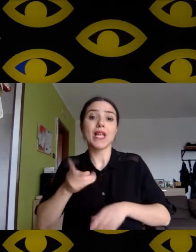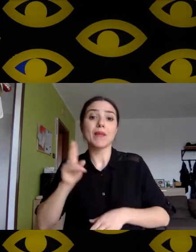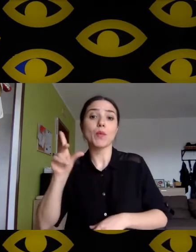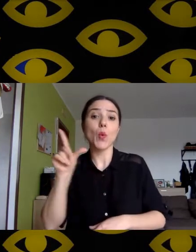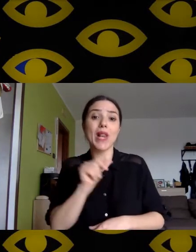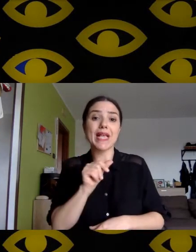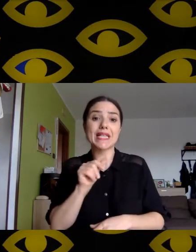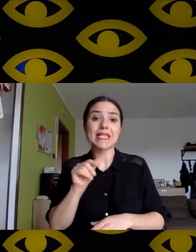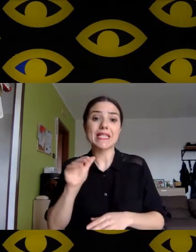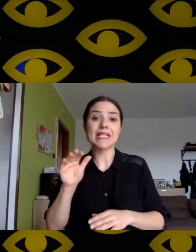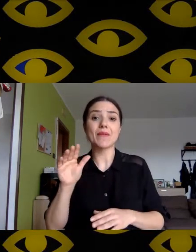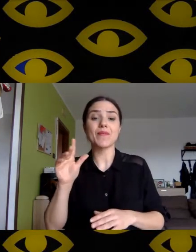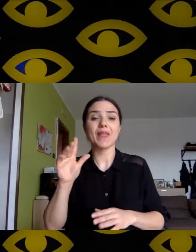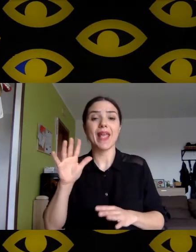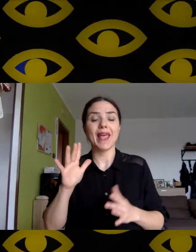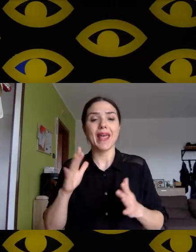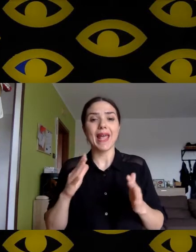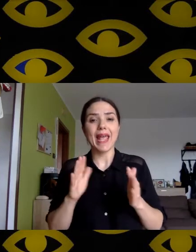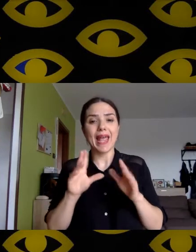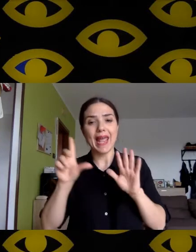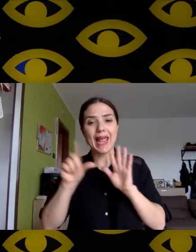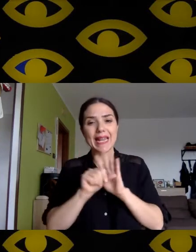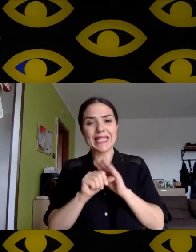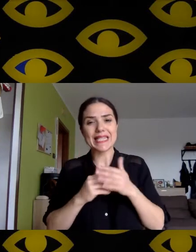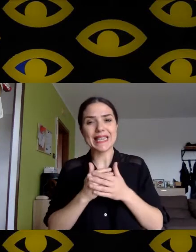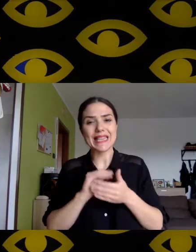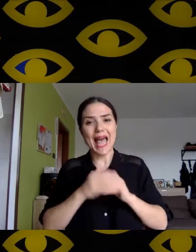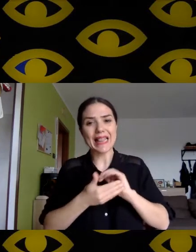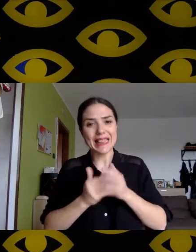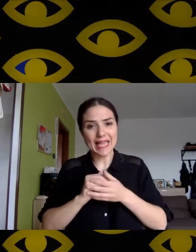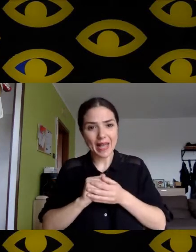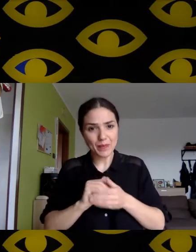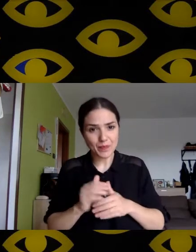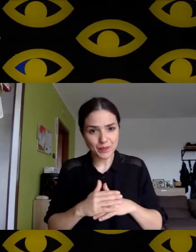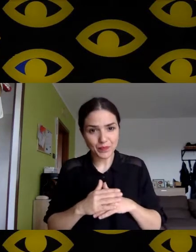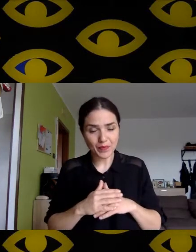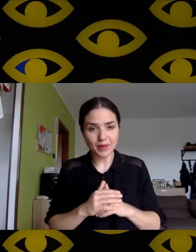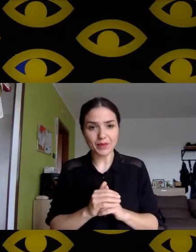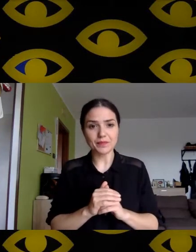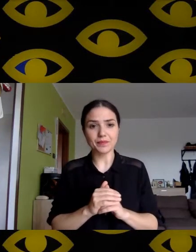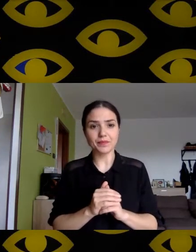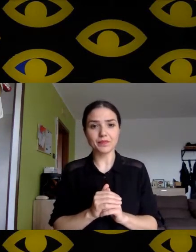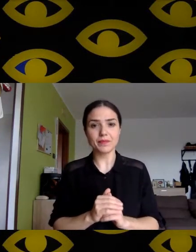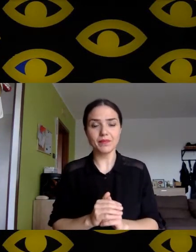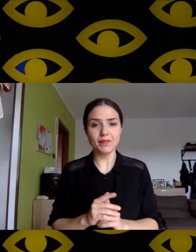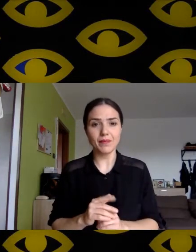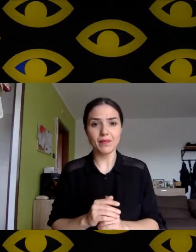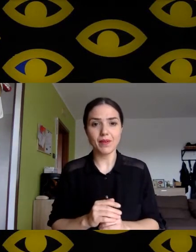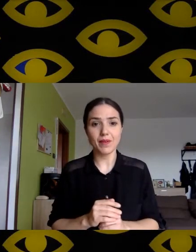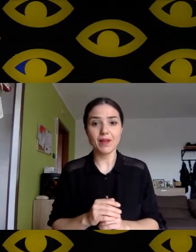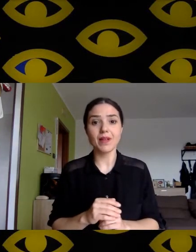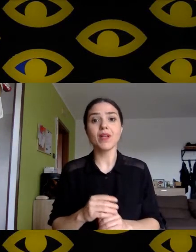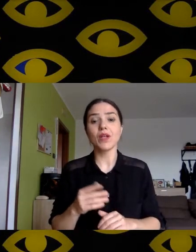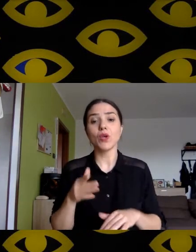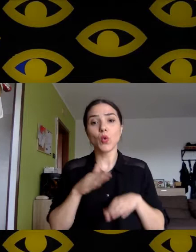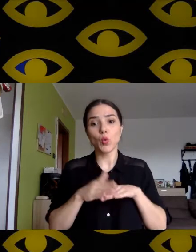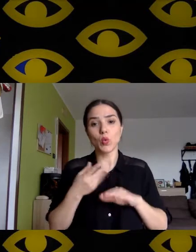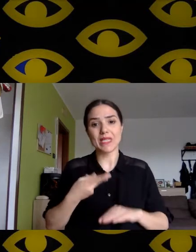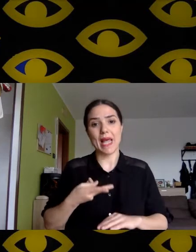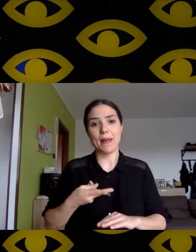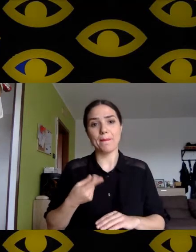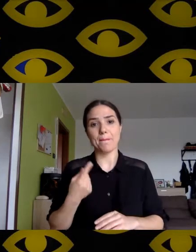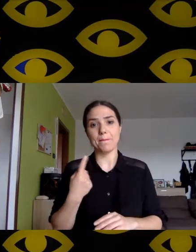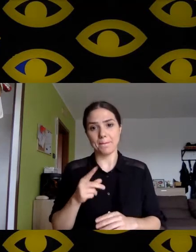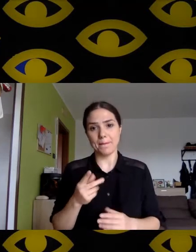mani vicendevolmente per poter sentire con le mani i gesti che la persona sta segnando.